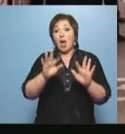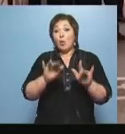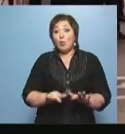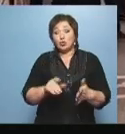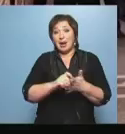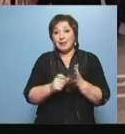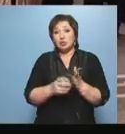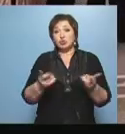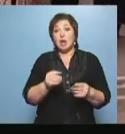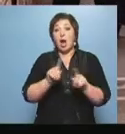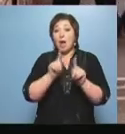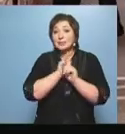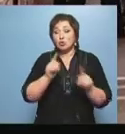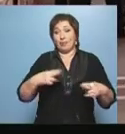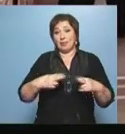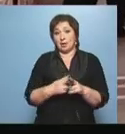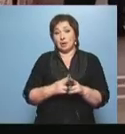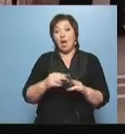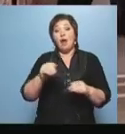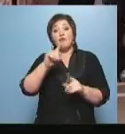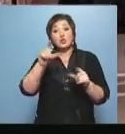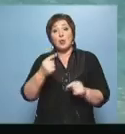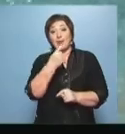нужна особая техника. В школе треть учеников